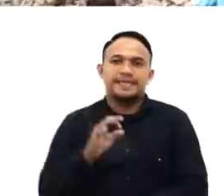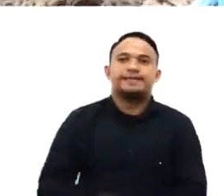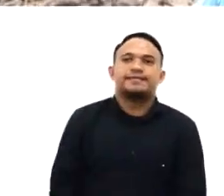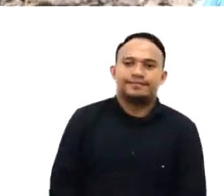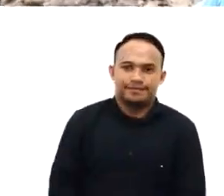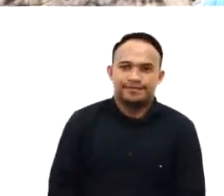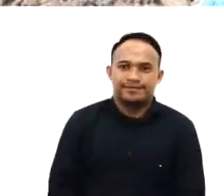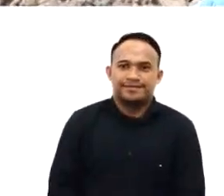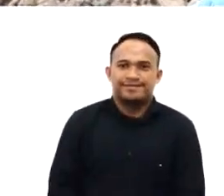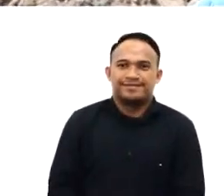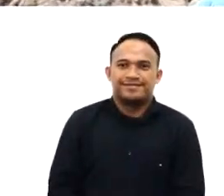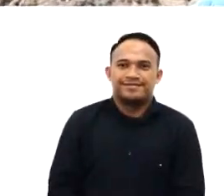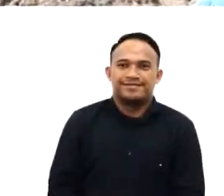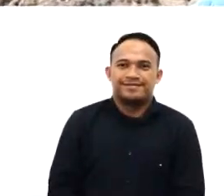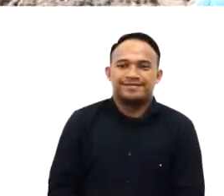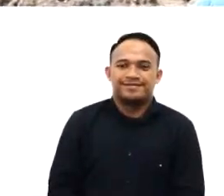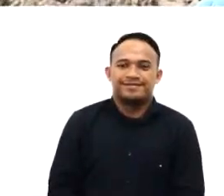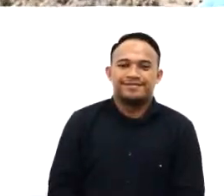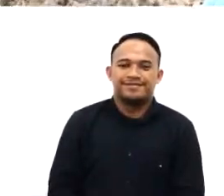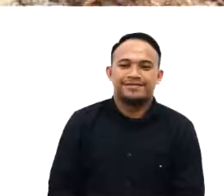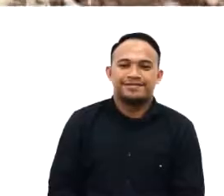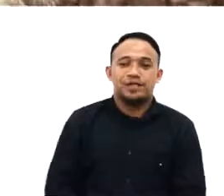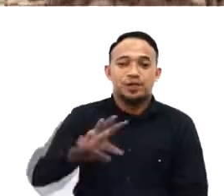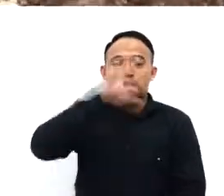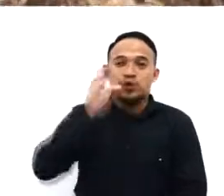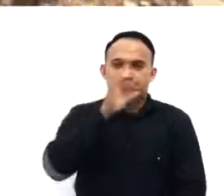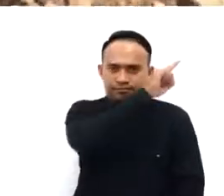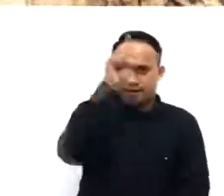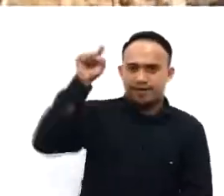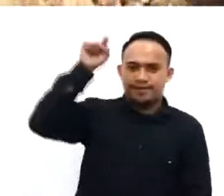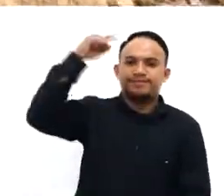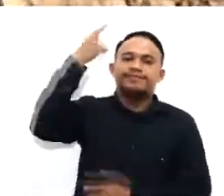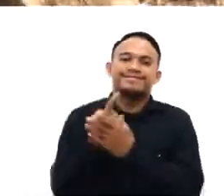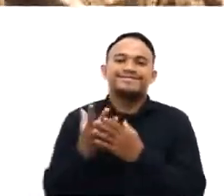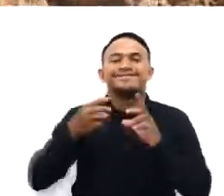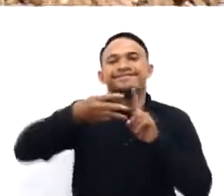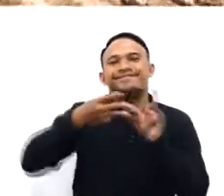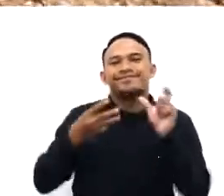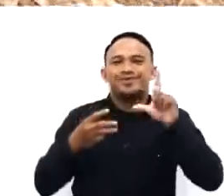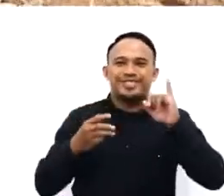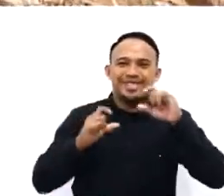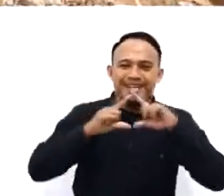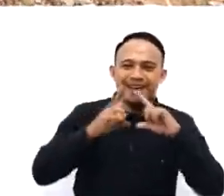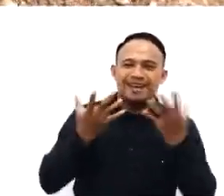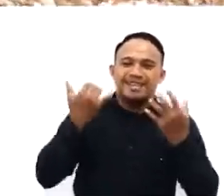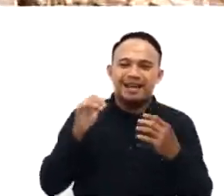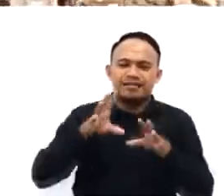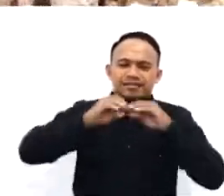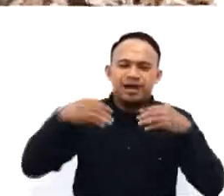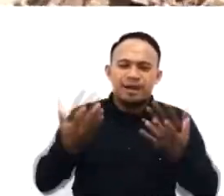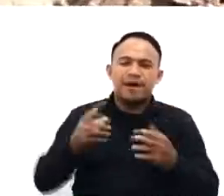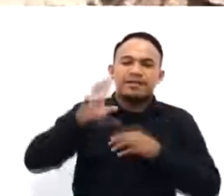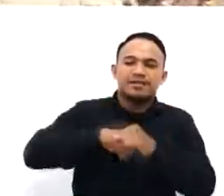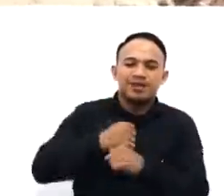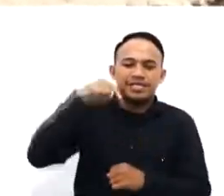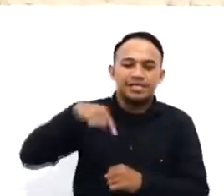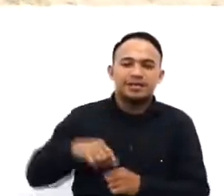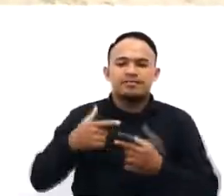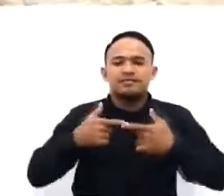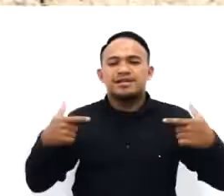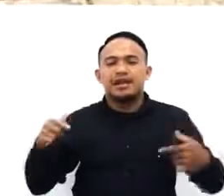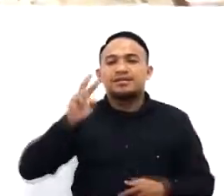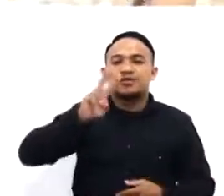328 meter yang didanai oleh APBD Provinsi Gorontalo melalui Dinas Pekerjaan